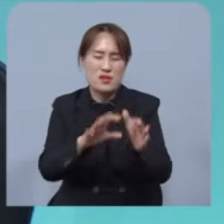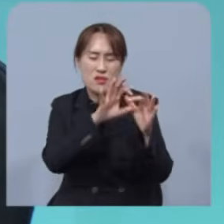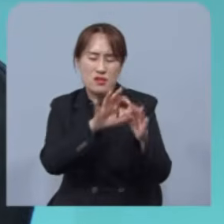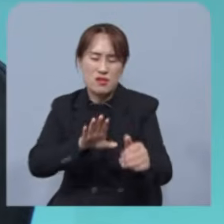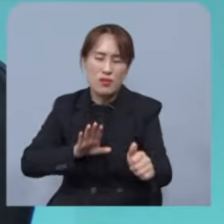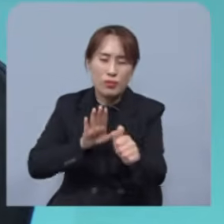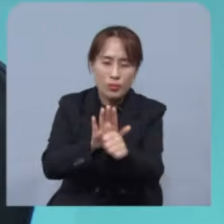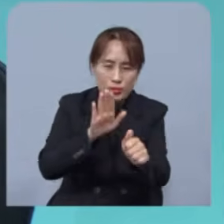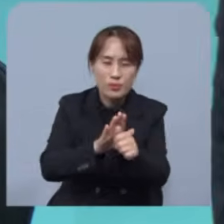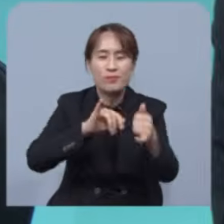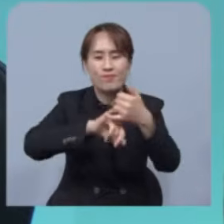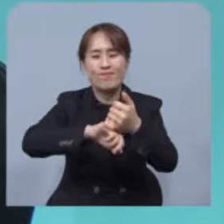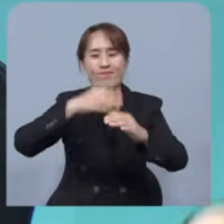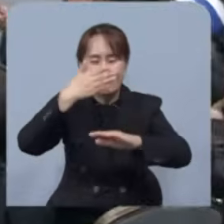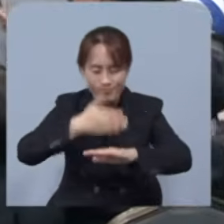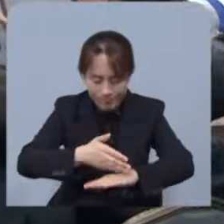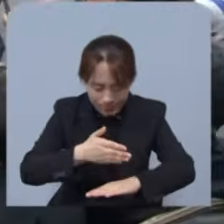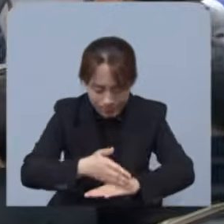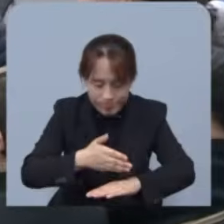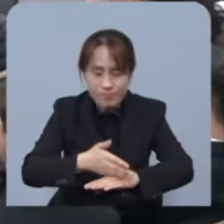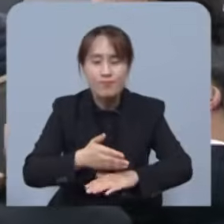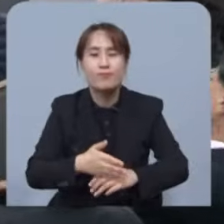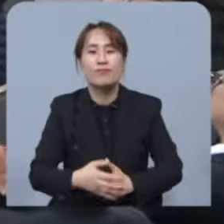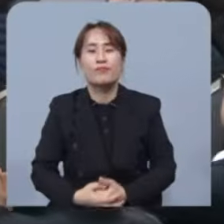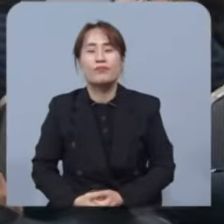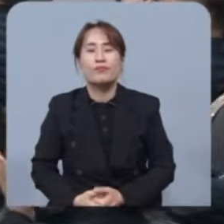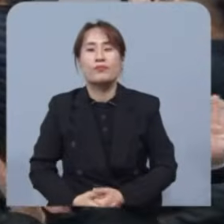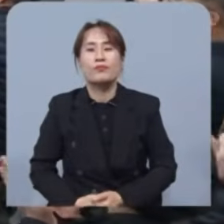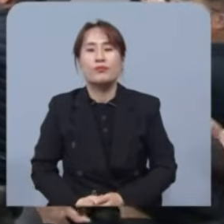뒷받침하겠습니다. 고맙습니다.